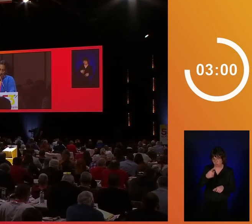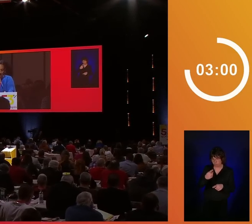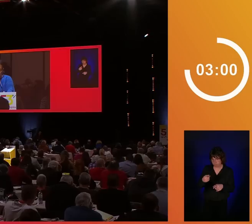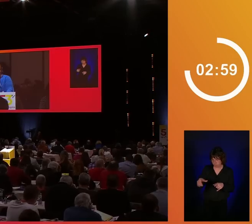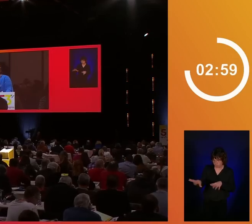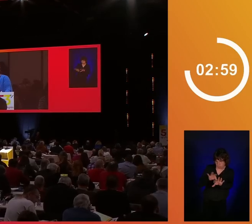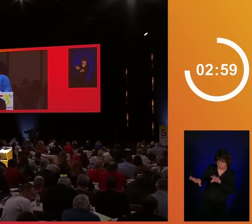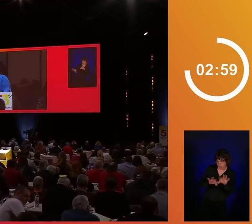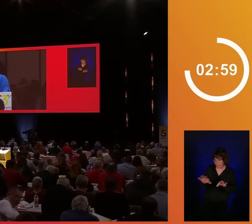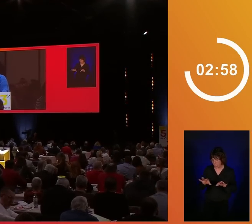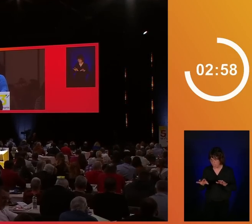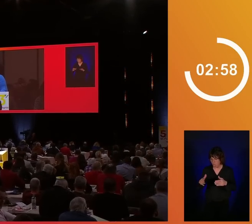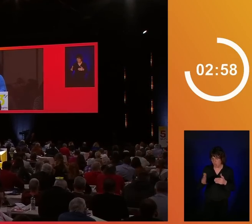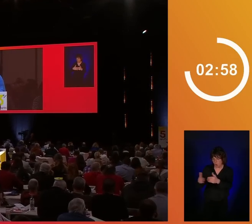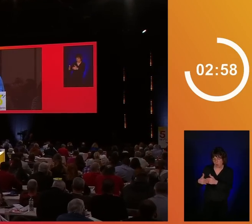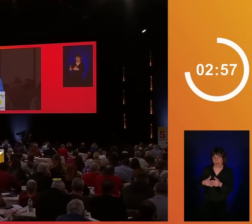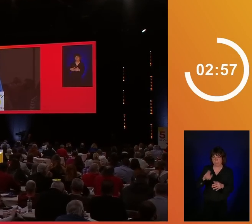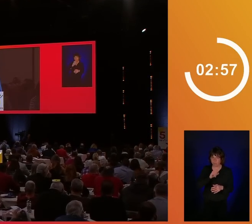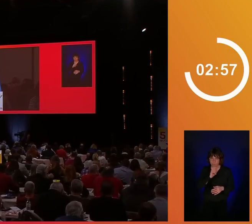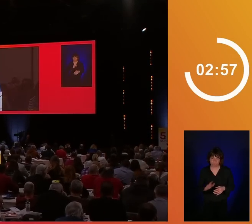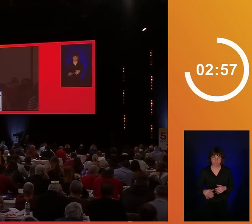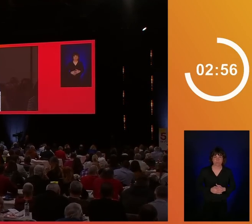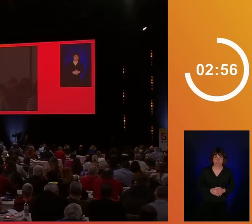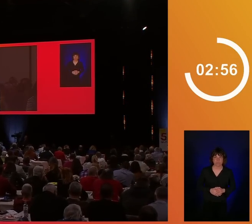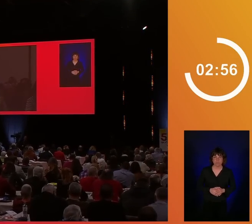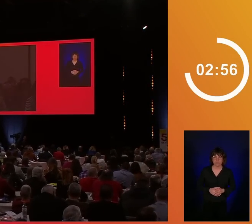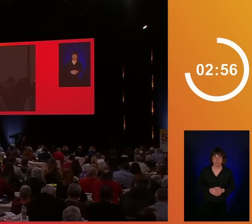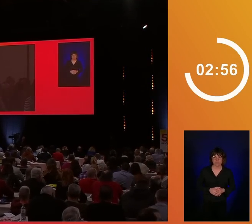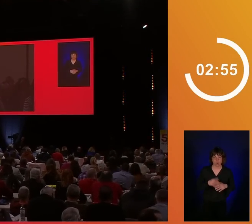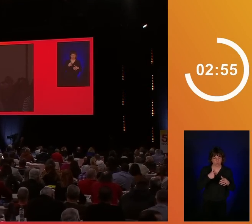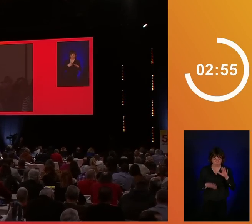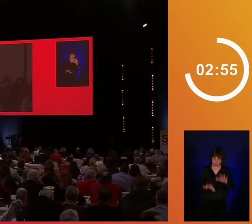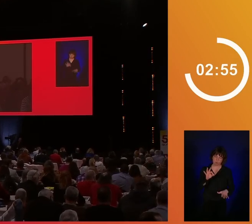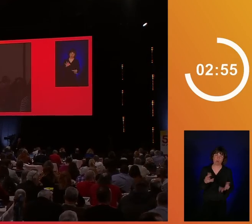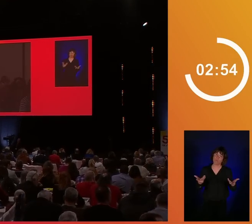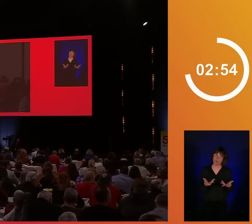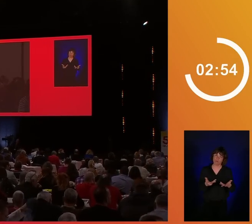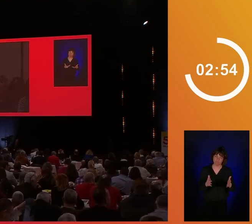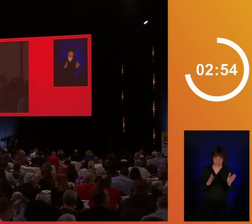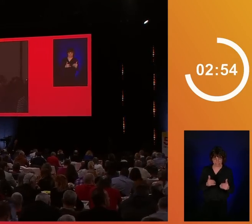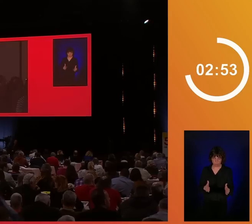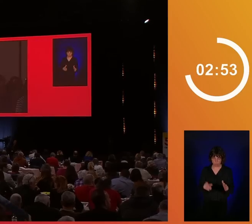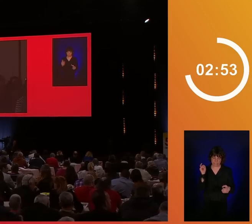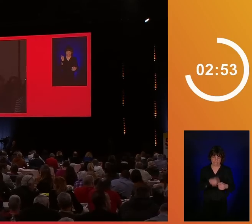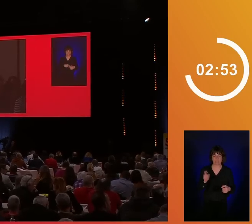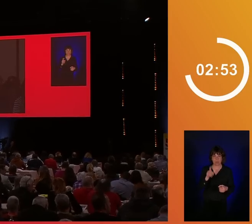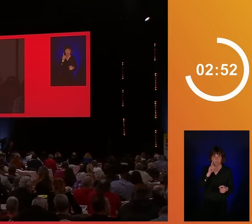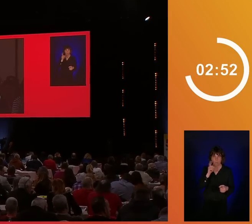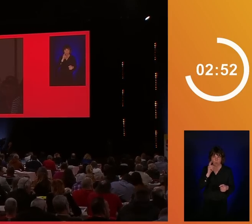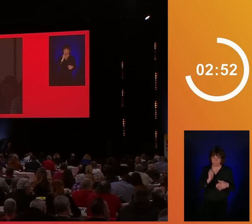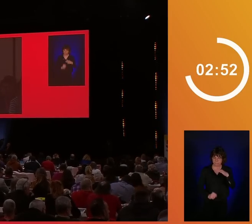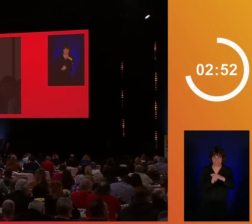syndicales rattachées au local métaux. On a fait le choix, en fait, de rester en section syndicale pour le maximum de nos